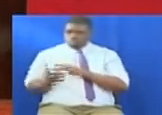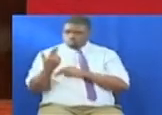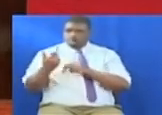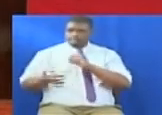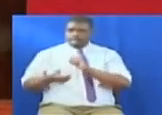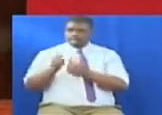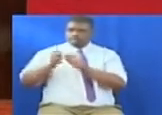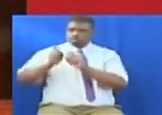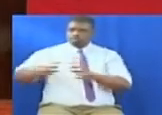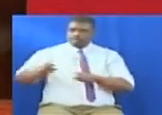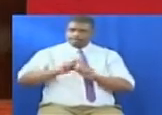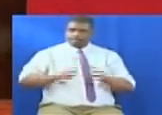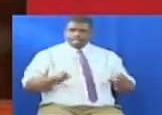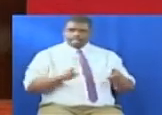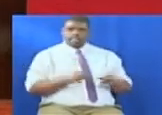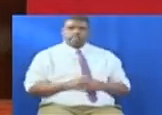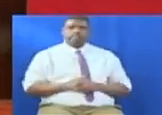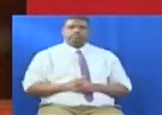Speaker,